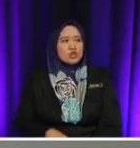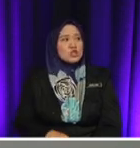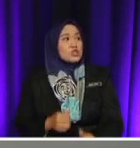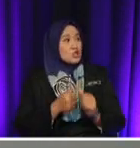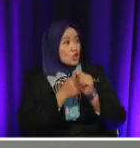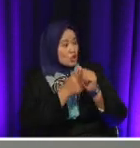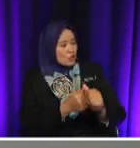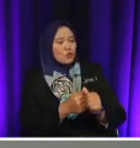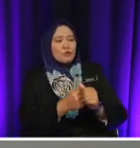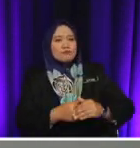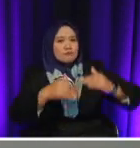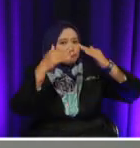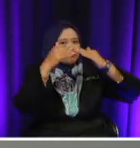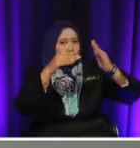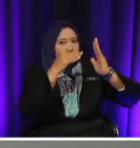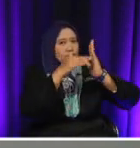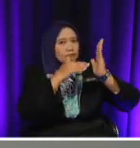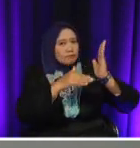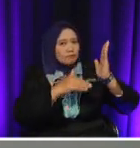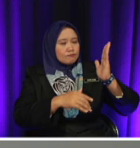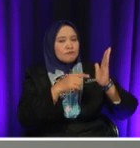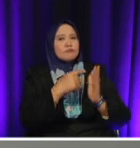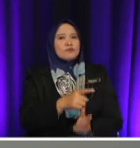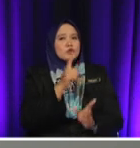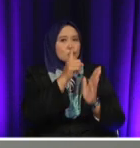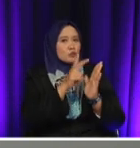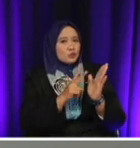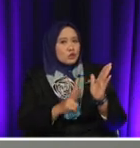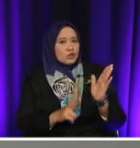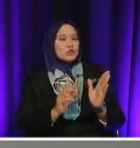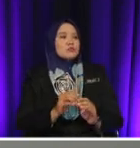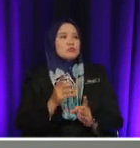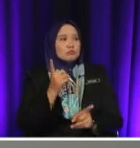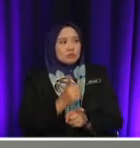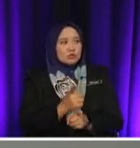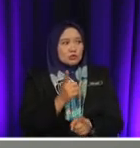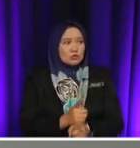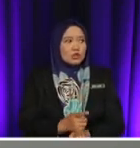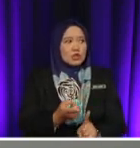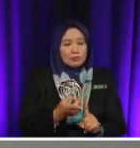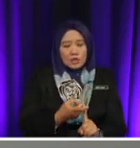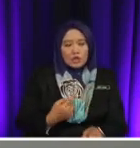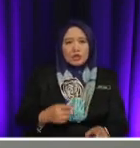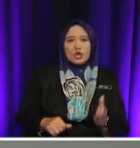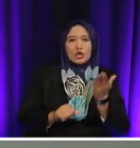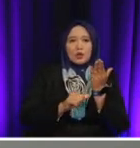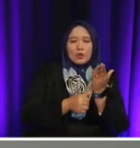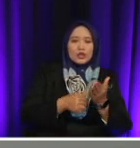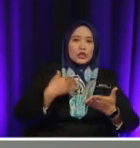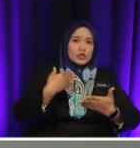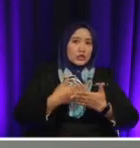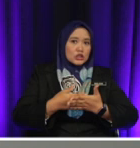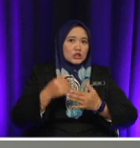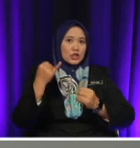dan pastikan memenuhi jumlah markah yang diperuntukan okey langkah-langkah Ini mesti berturutan daripada awal sampai akhir